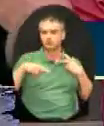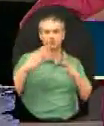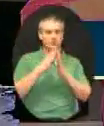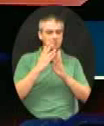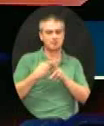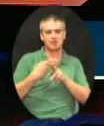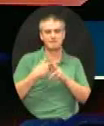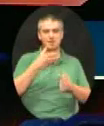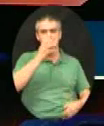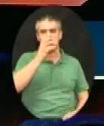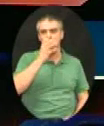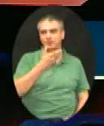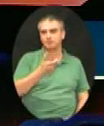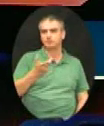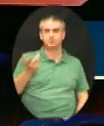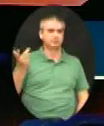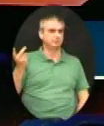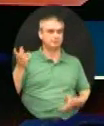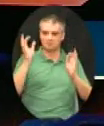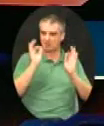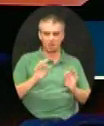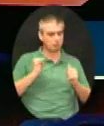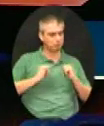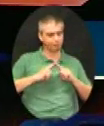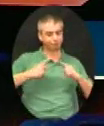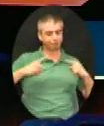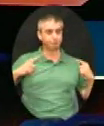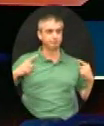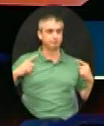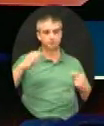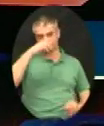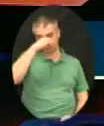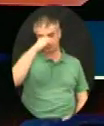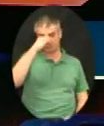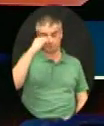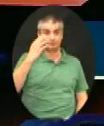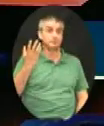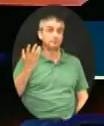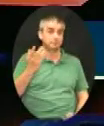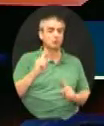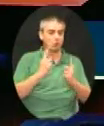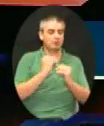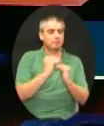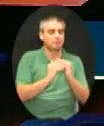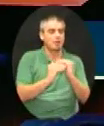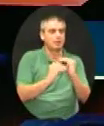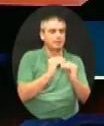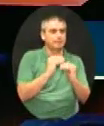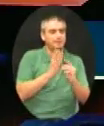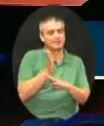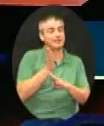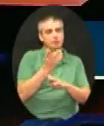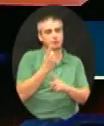בתי קפה, פאבים, כן, חנויות נוחות וכולי. אז קורים תהליכים